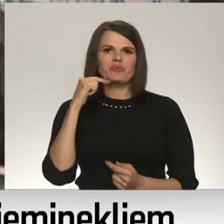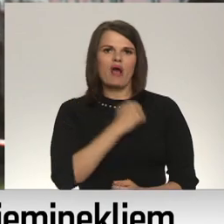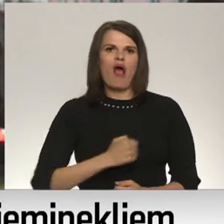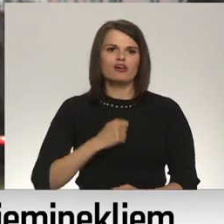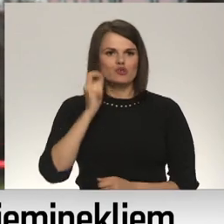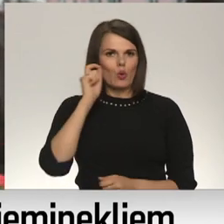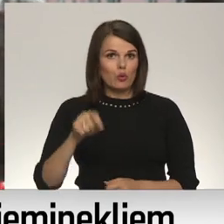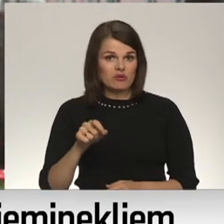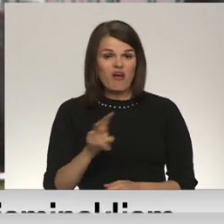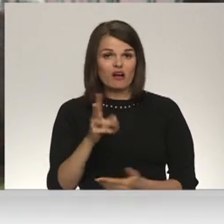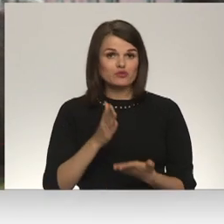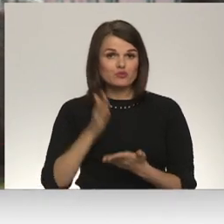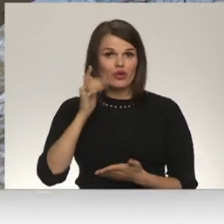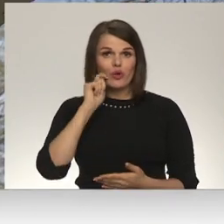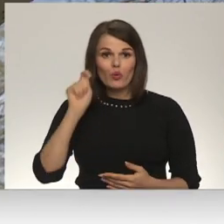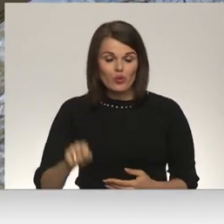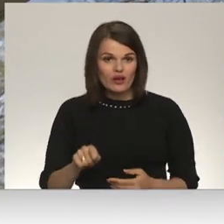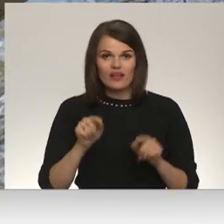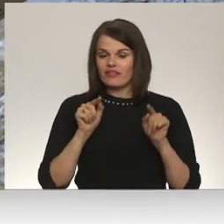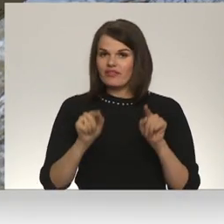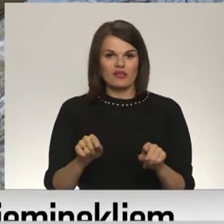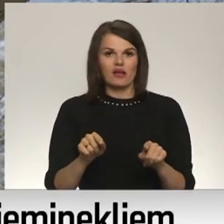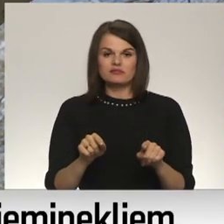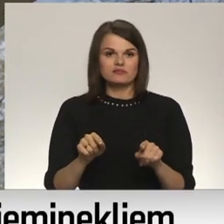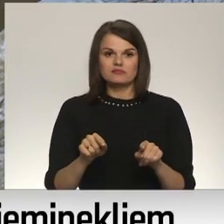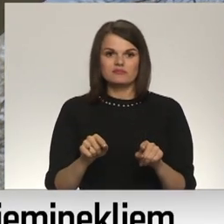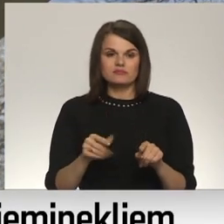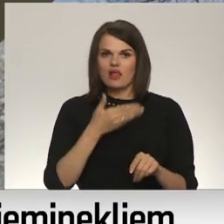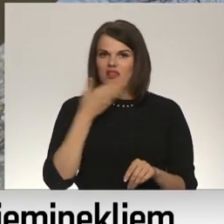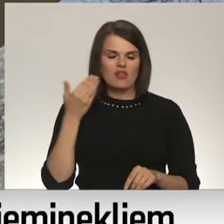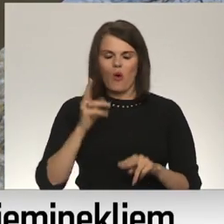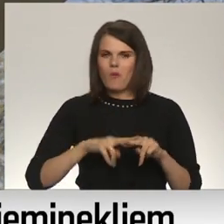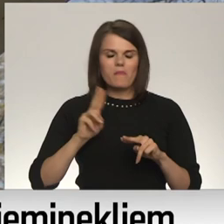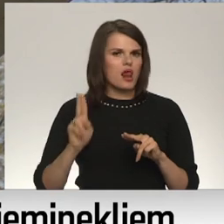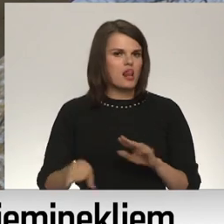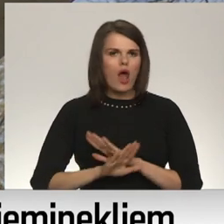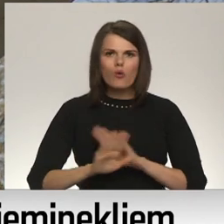Tas notiek Ukrainā, tas nav pieļaujami.